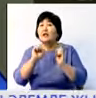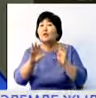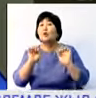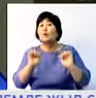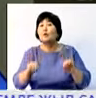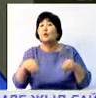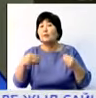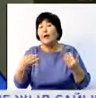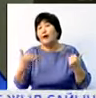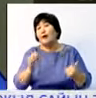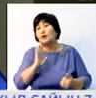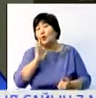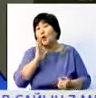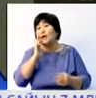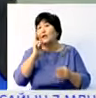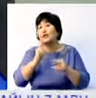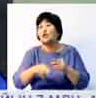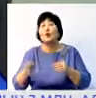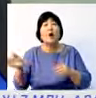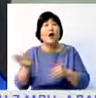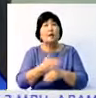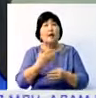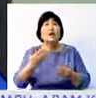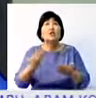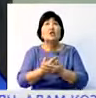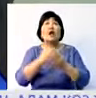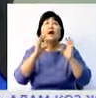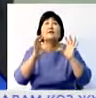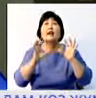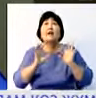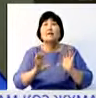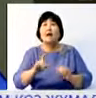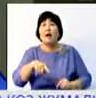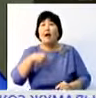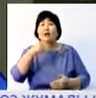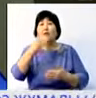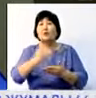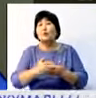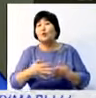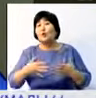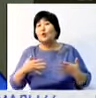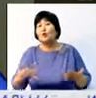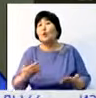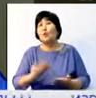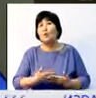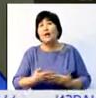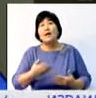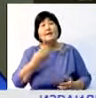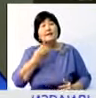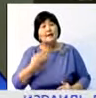болса, қазіргі уақытта бұл шектеу алынып тасталды. Жаңа заңдағы айтып өтетін үлкен бір